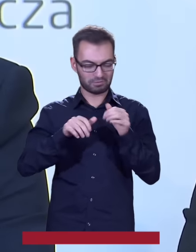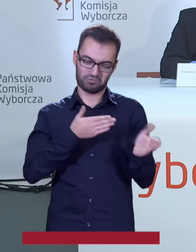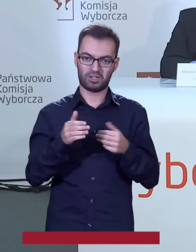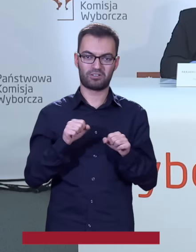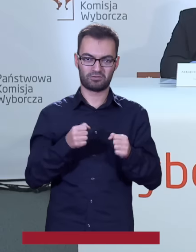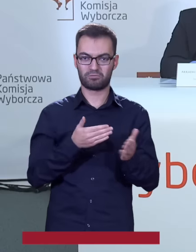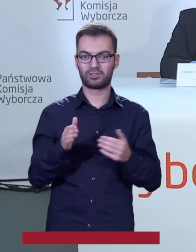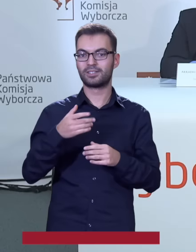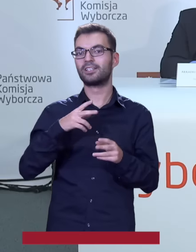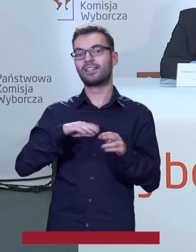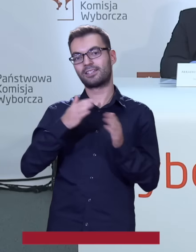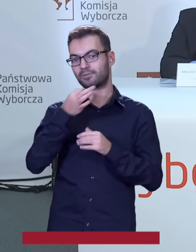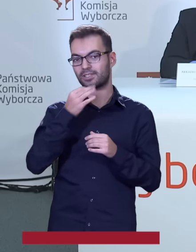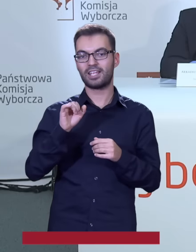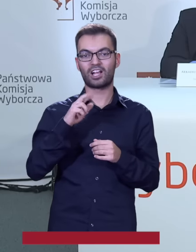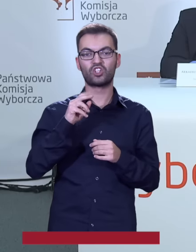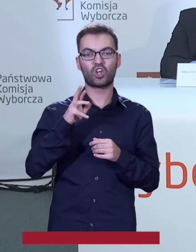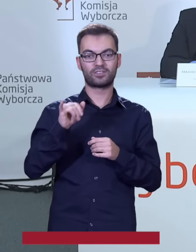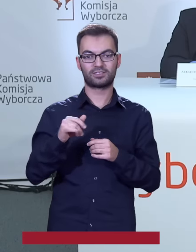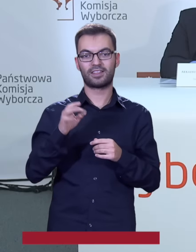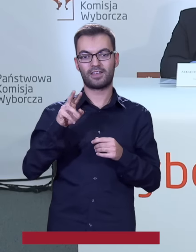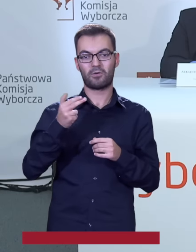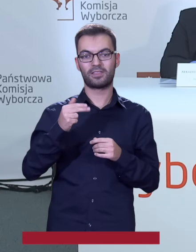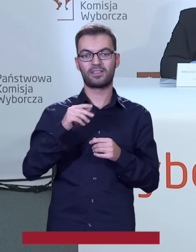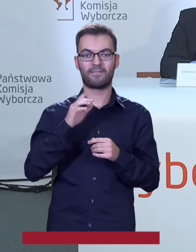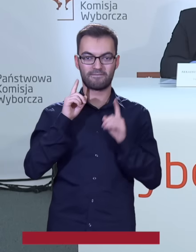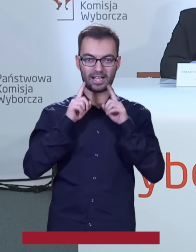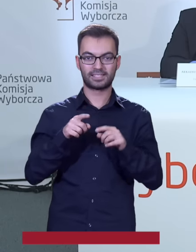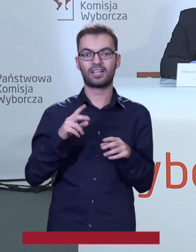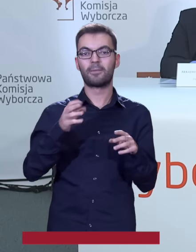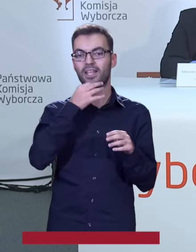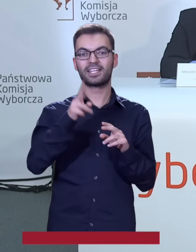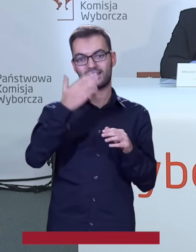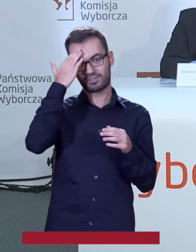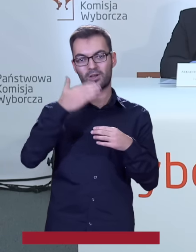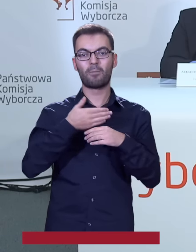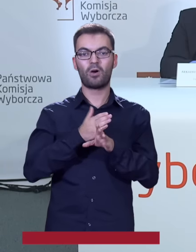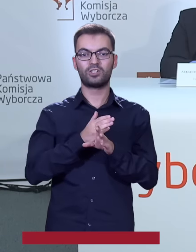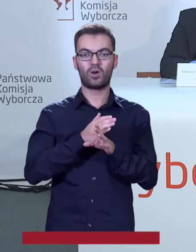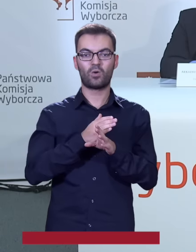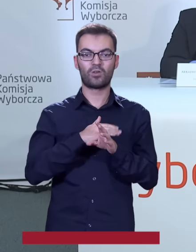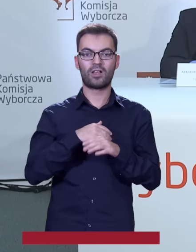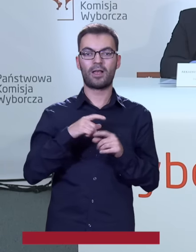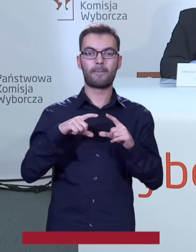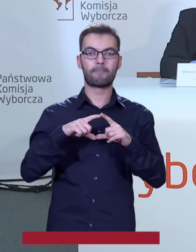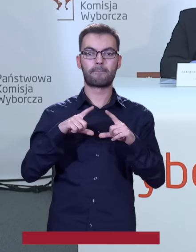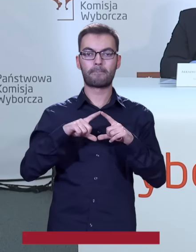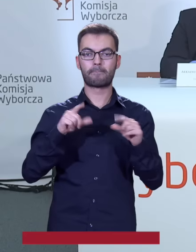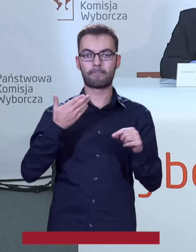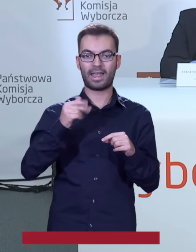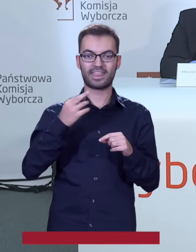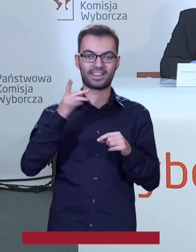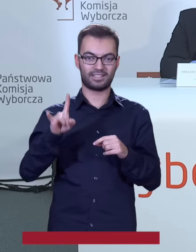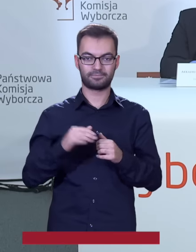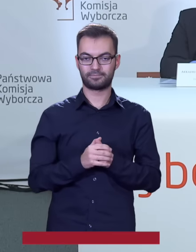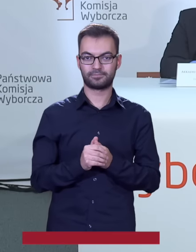Bardzo proszę, kolejne pytanie. Jarek Kostkowski, TVN Fakty. Ja mam pytanie, kiedy będzie znany podział na mandaty? Dokładnie. Jeżeli chodzi